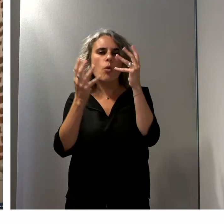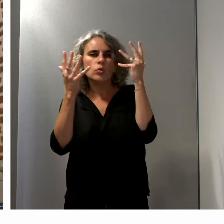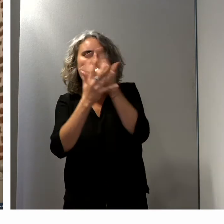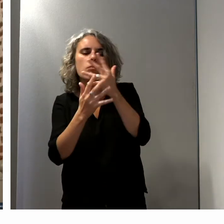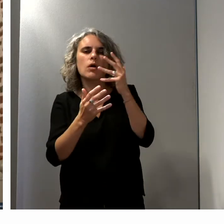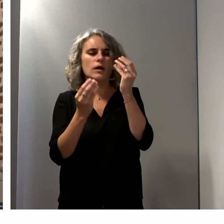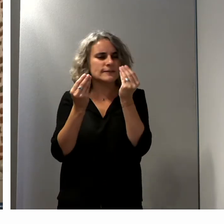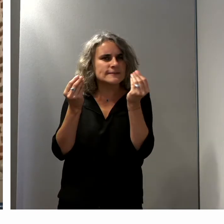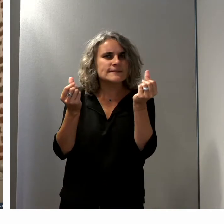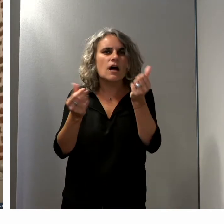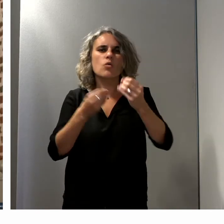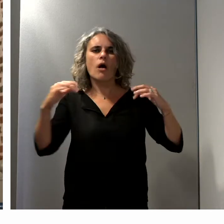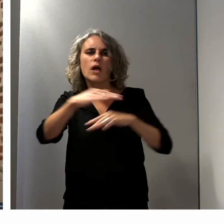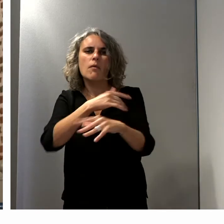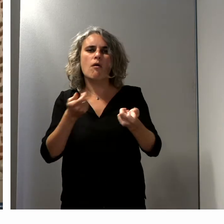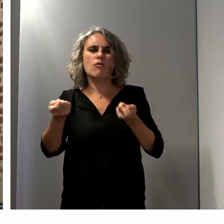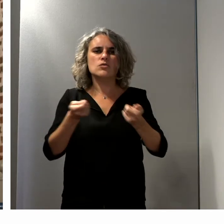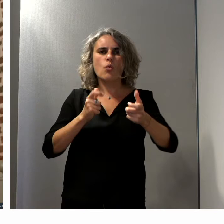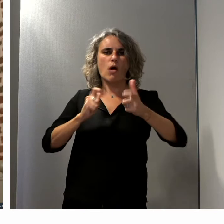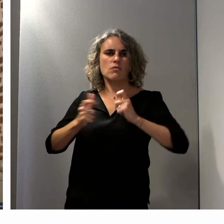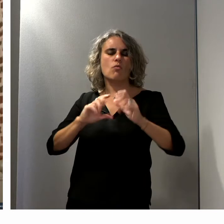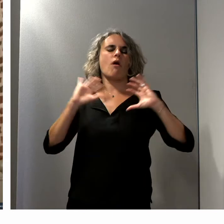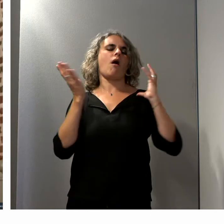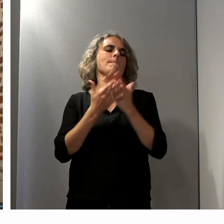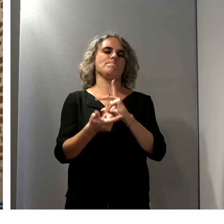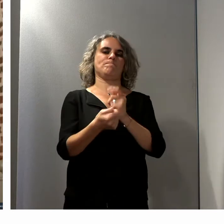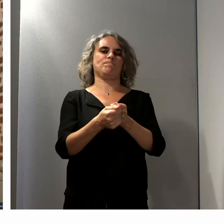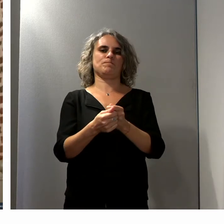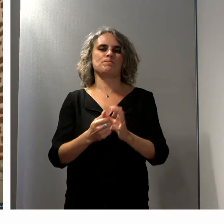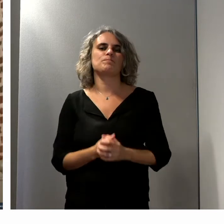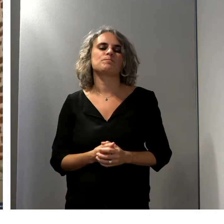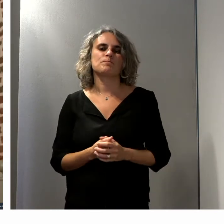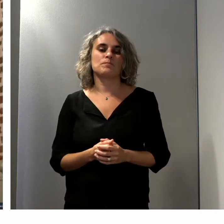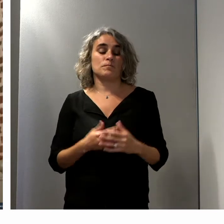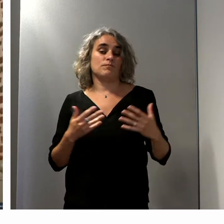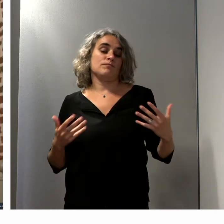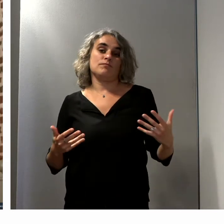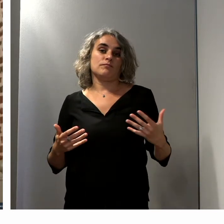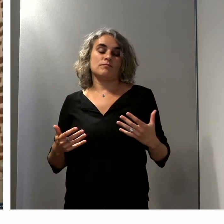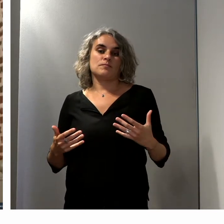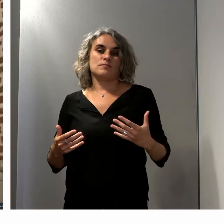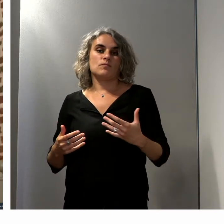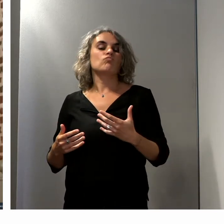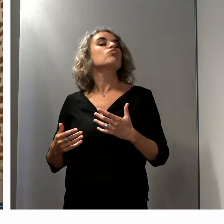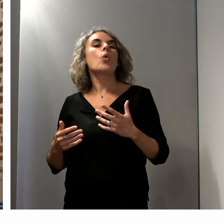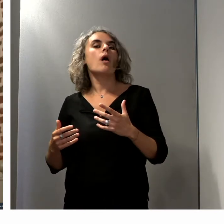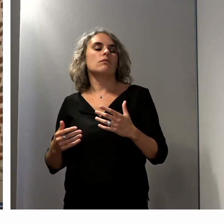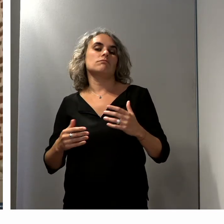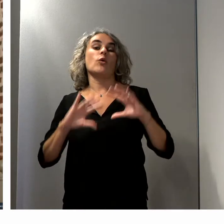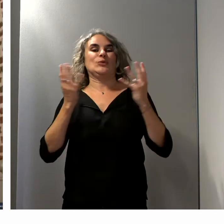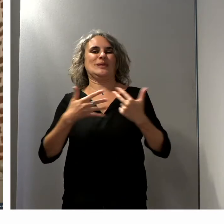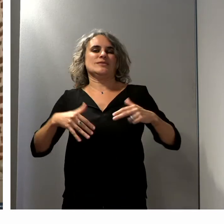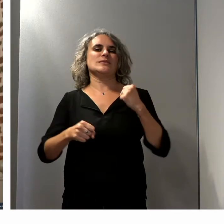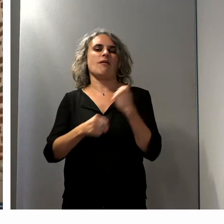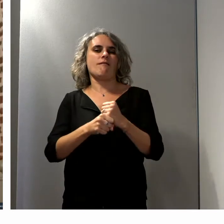de gestion parfois de l'environnement, des interactions, etc. Et donc voilà, à chaque étape, en fait, on a au fil de 18 ans